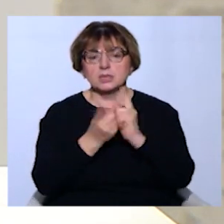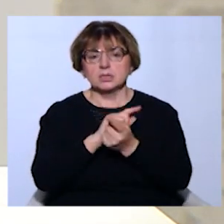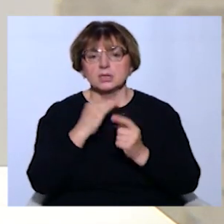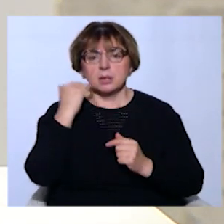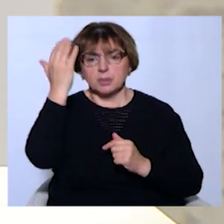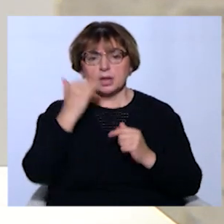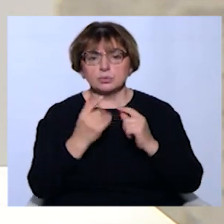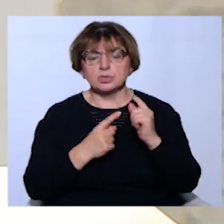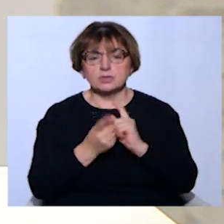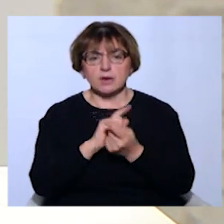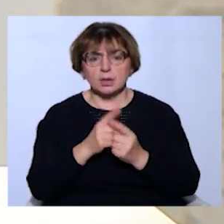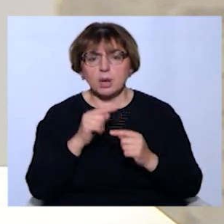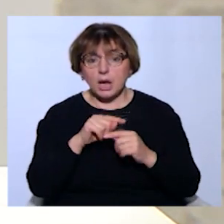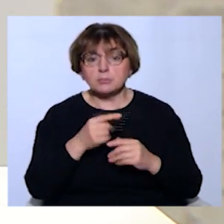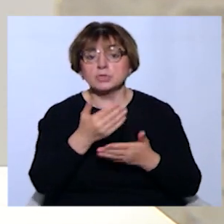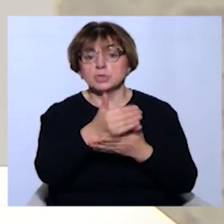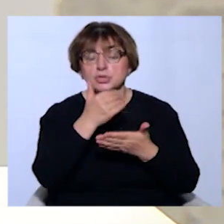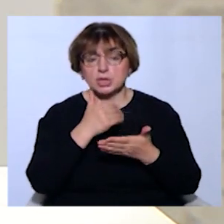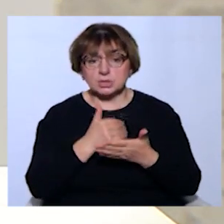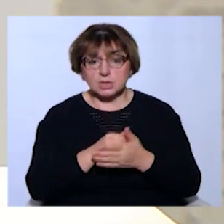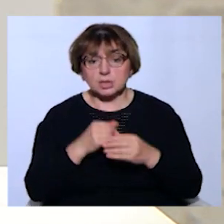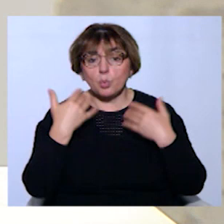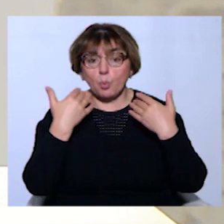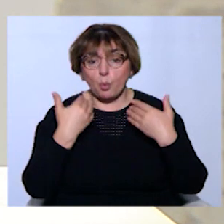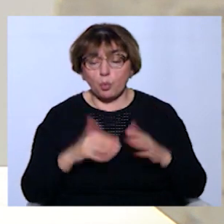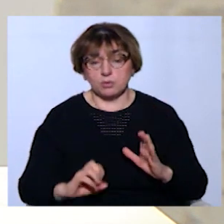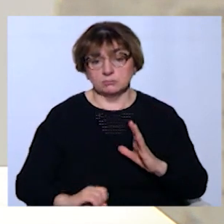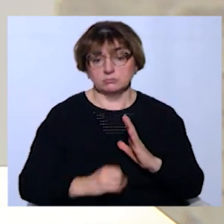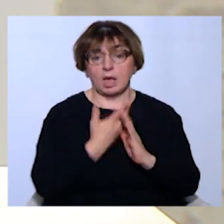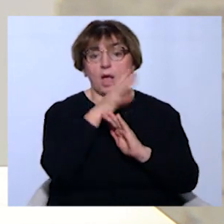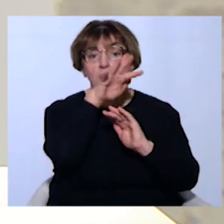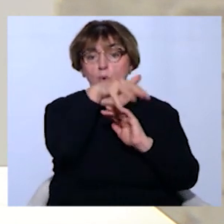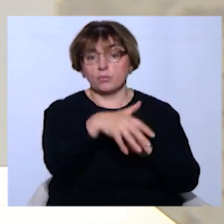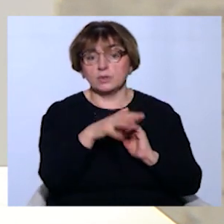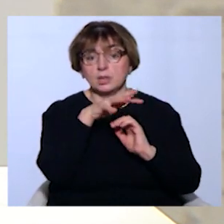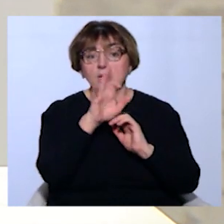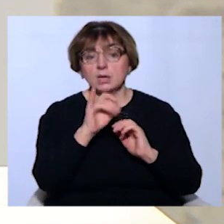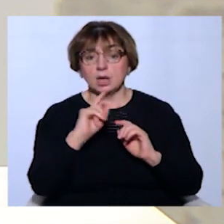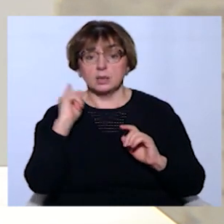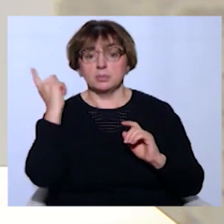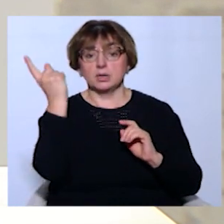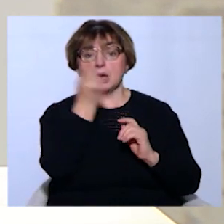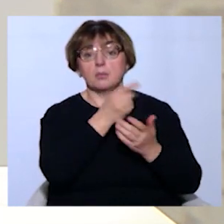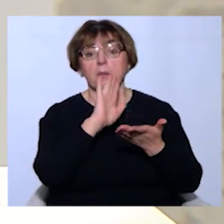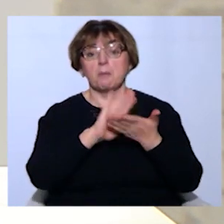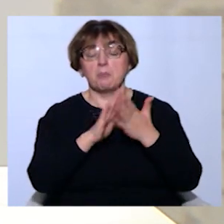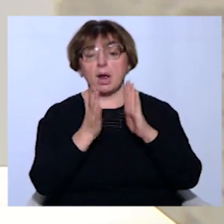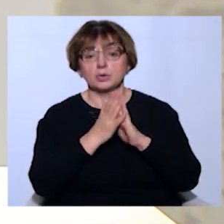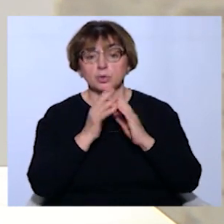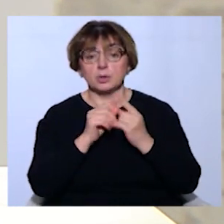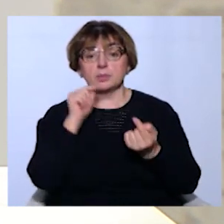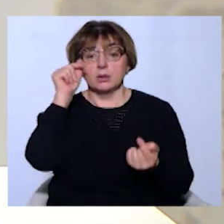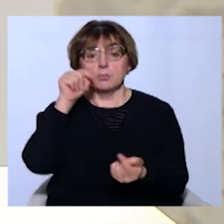და აი ამის გამო, აი ეს ამოღრილი ქანები ზოგჯერ ამ გარემოს ფაქტორების